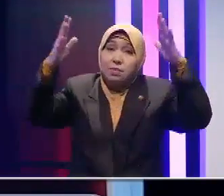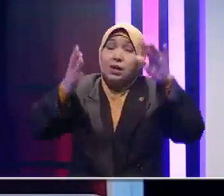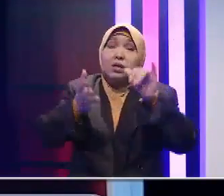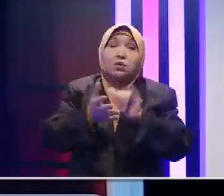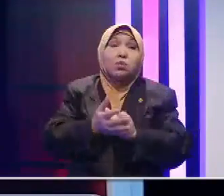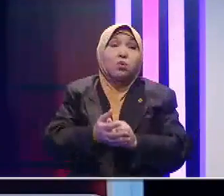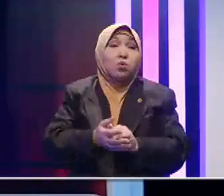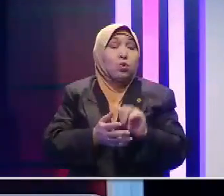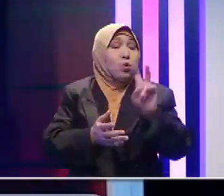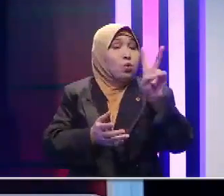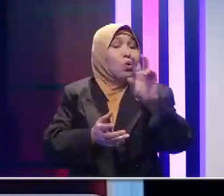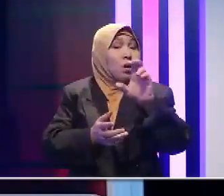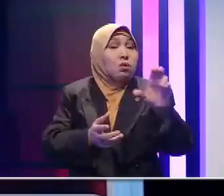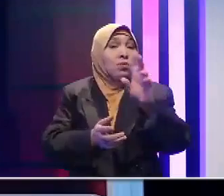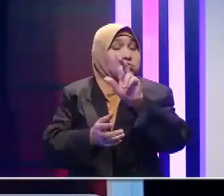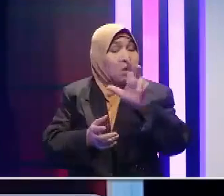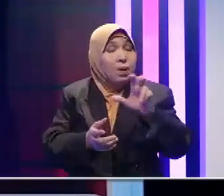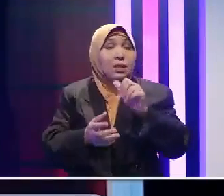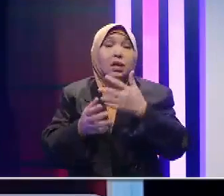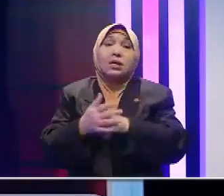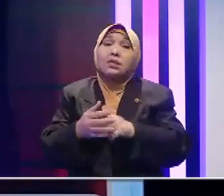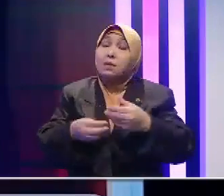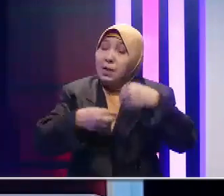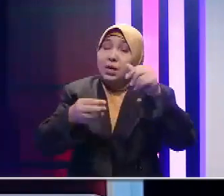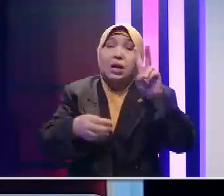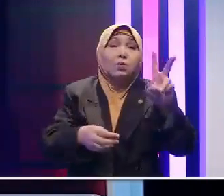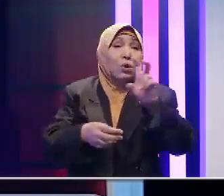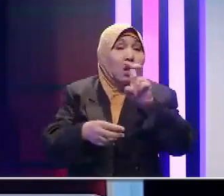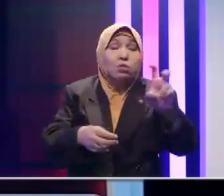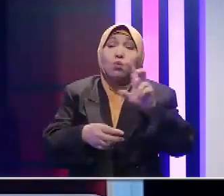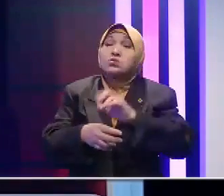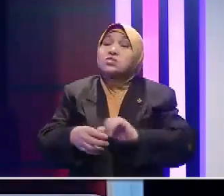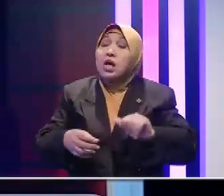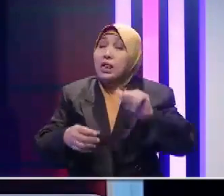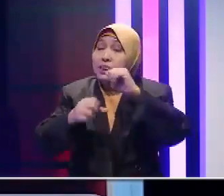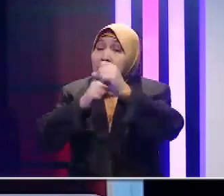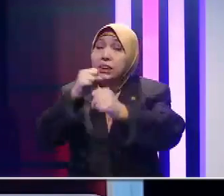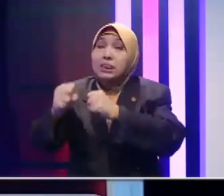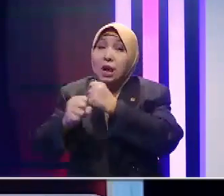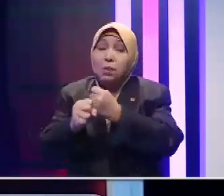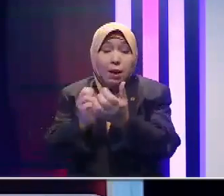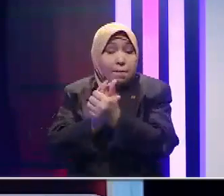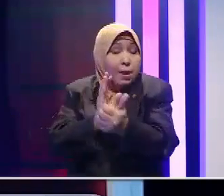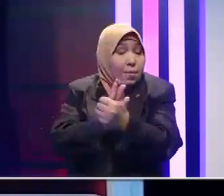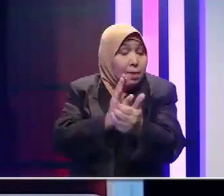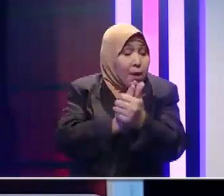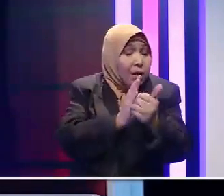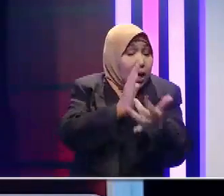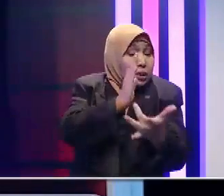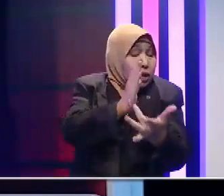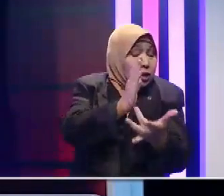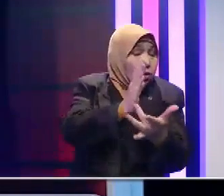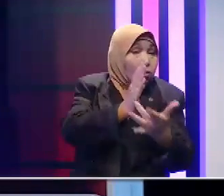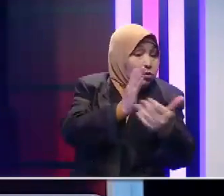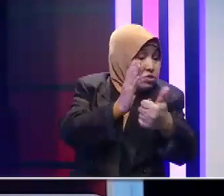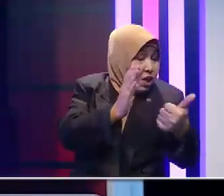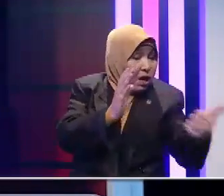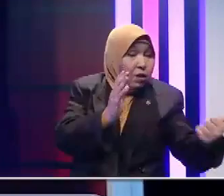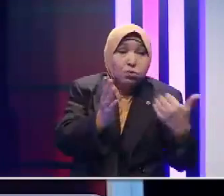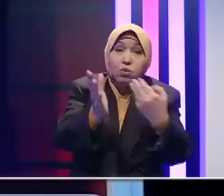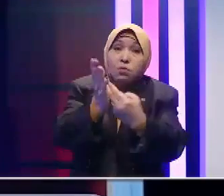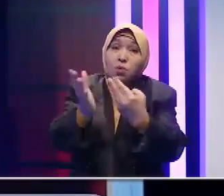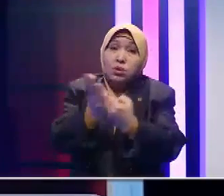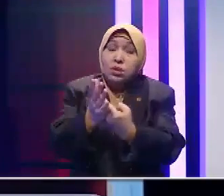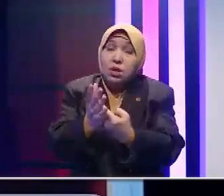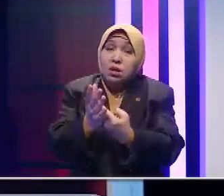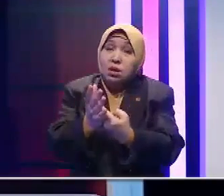dalam 200 tahun, 150 tahun lah, kita bagilah 200 tahun untuk diorang sains ni. Orang pakai alat-alat yang teknologi untuk membuktikan perkara-perkara ini. Tapi dalam